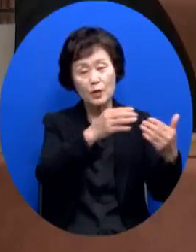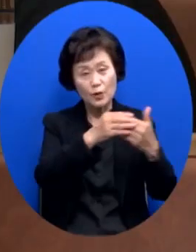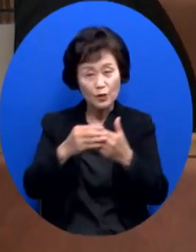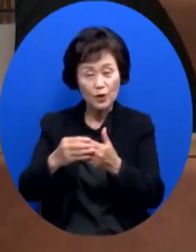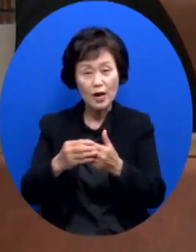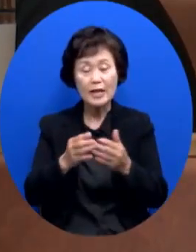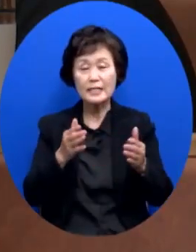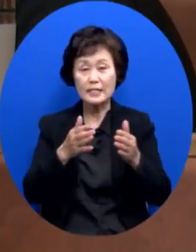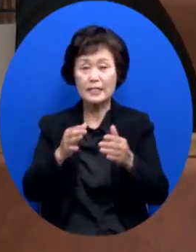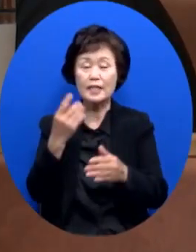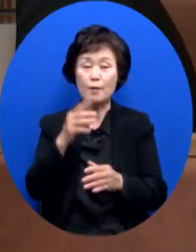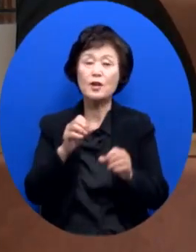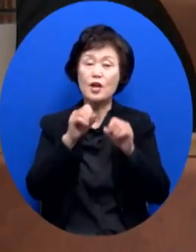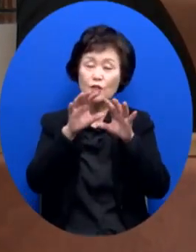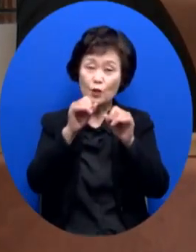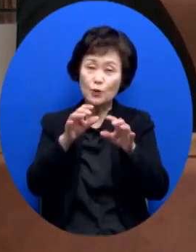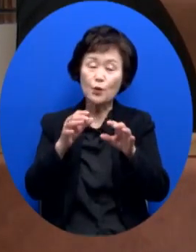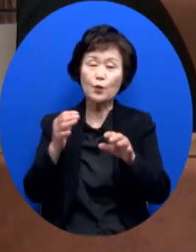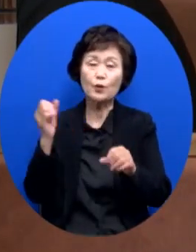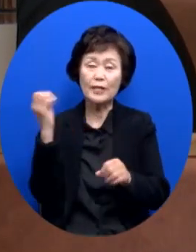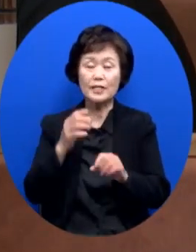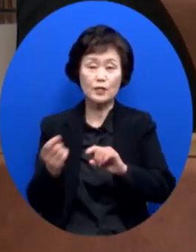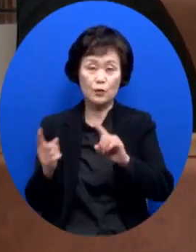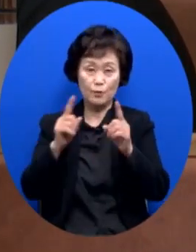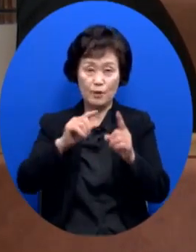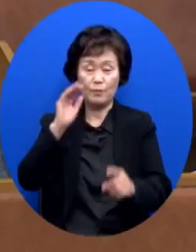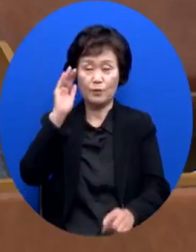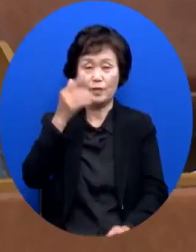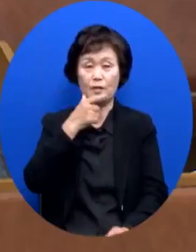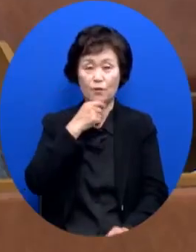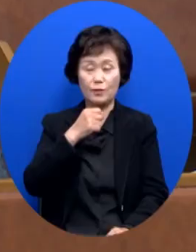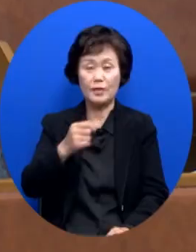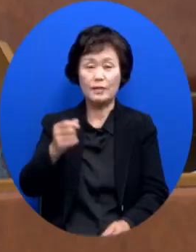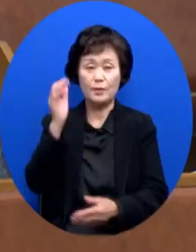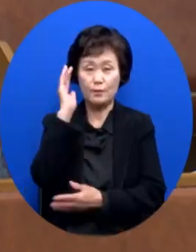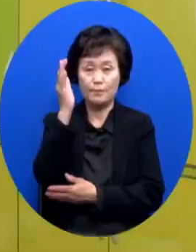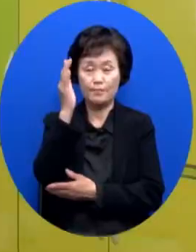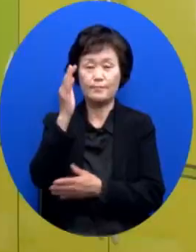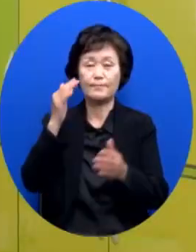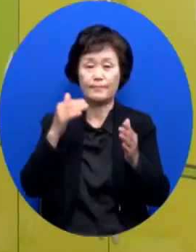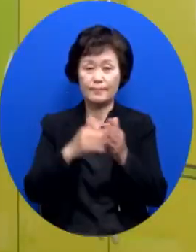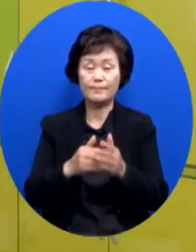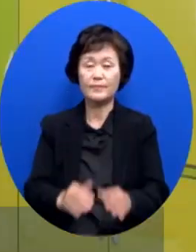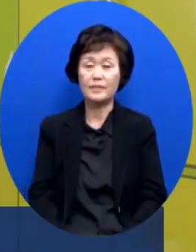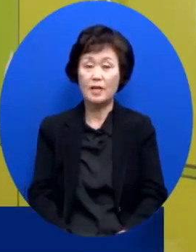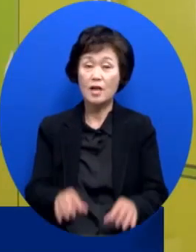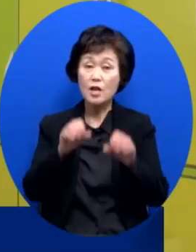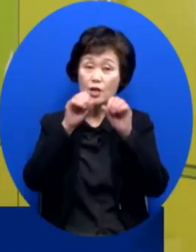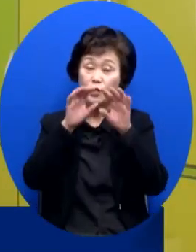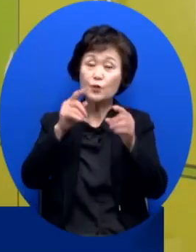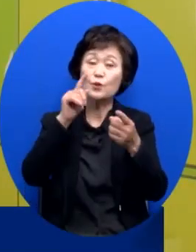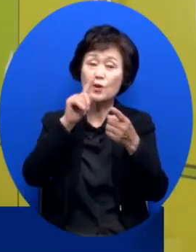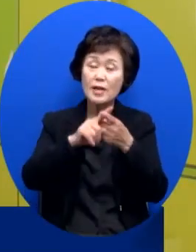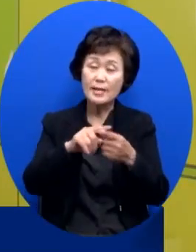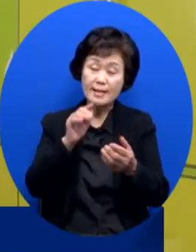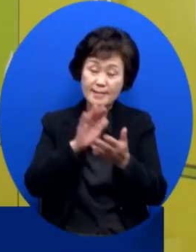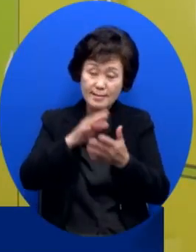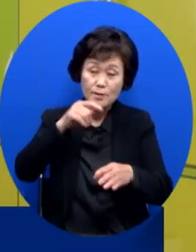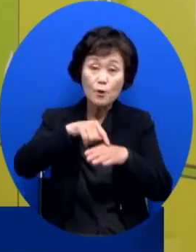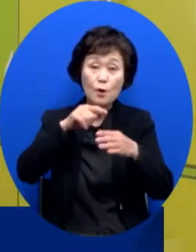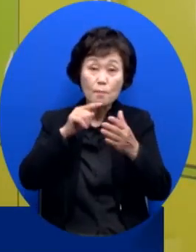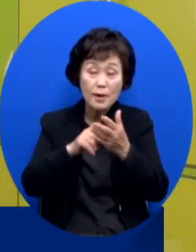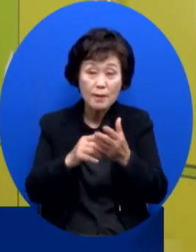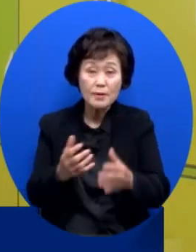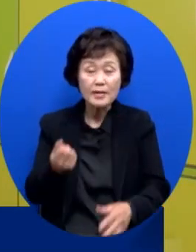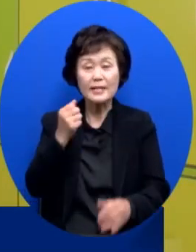한국교회가 전도의 불길로 다시 회복되길 바란다고 강조했습니다. 전도에 대한 열정을 가지고 있는